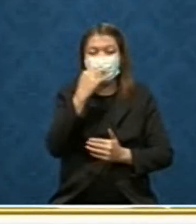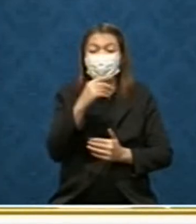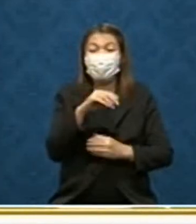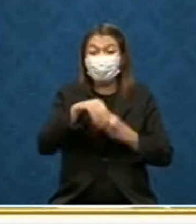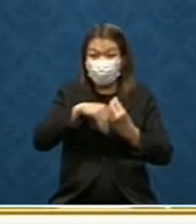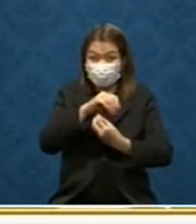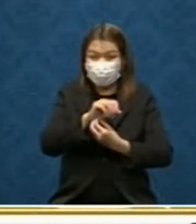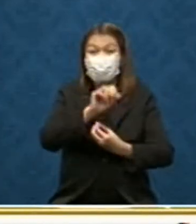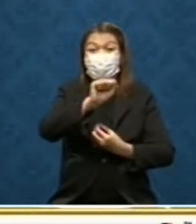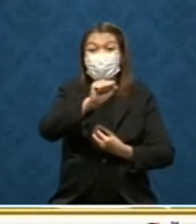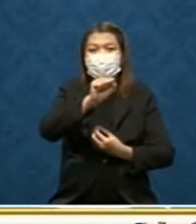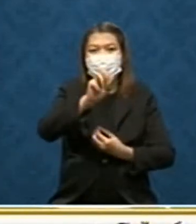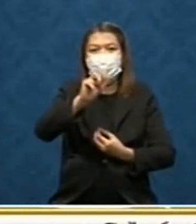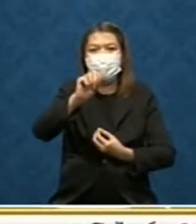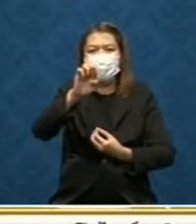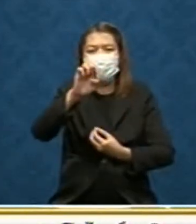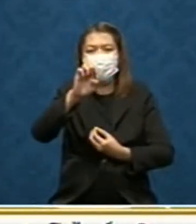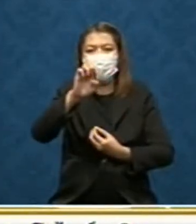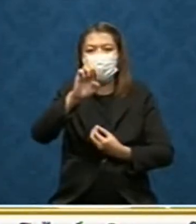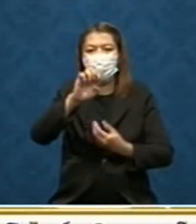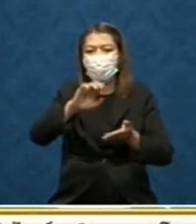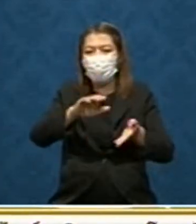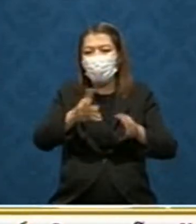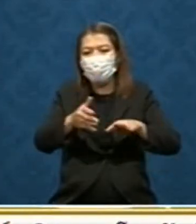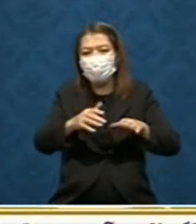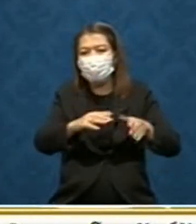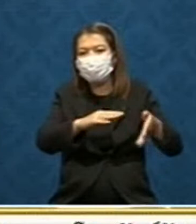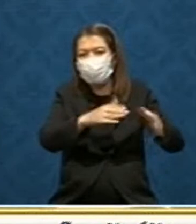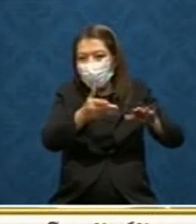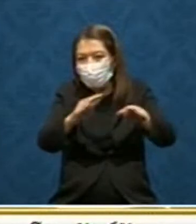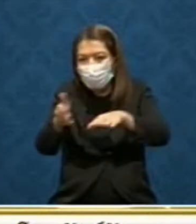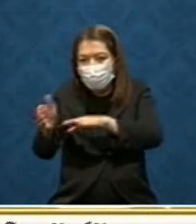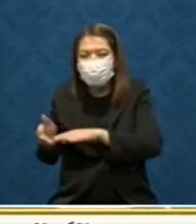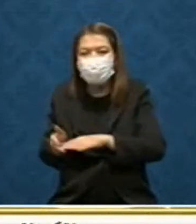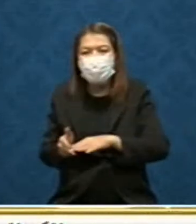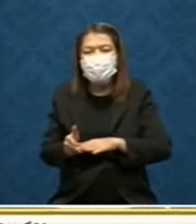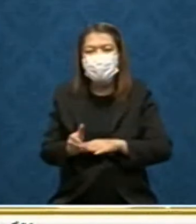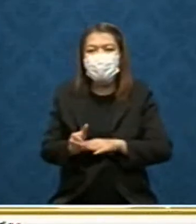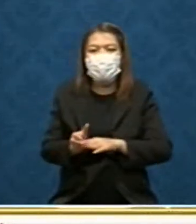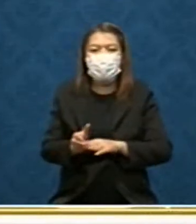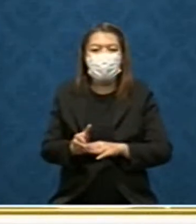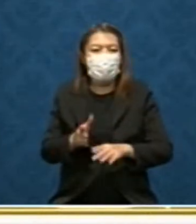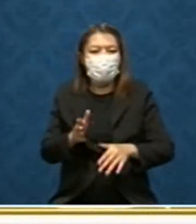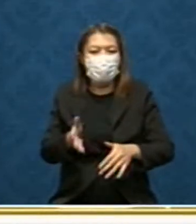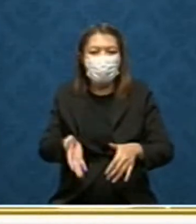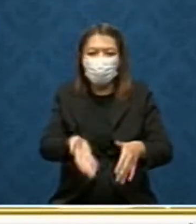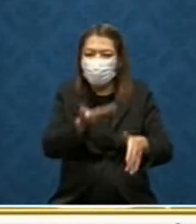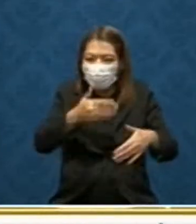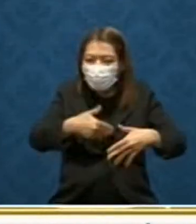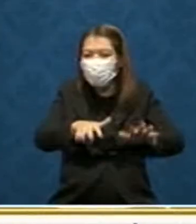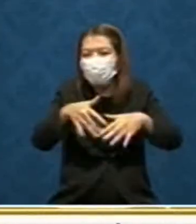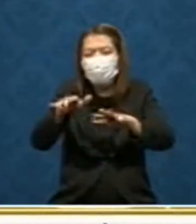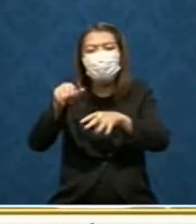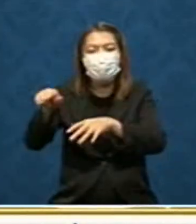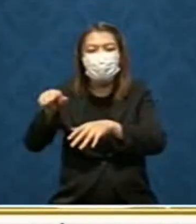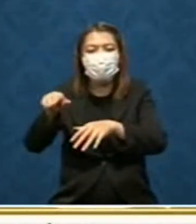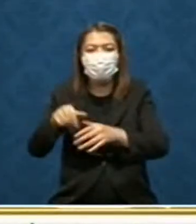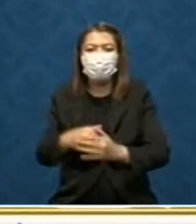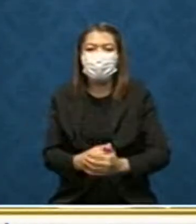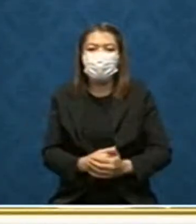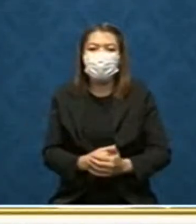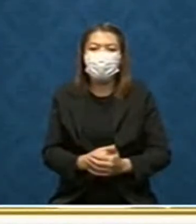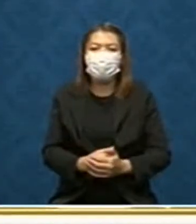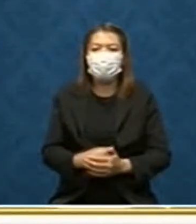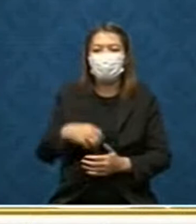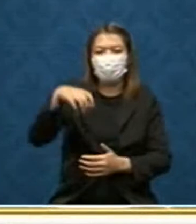ถง ถอยยรม ถอยยไน จะยอยเจ้งถูกทุนใหญ่ ไห่ทุพ ไร่ทับ ไร่บี่ห้าง